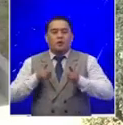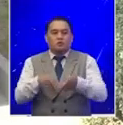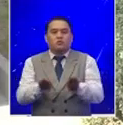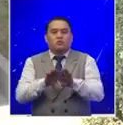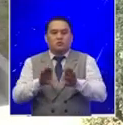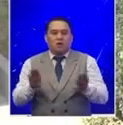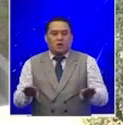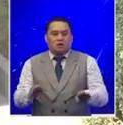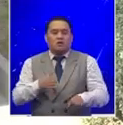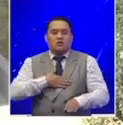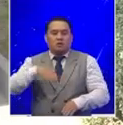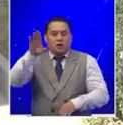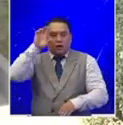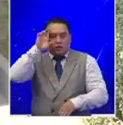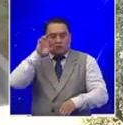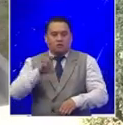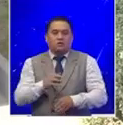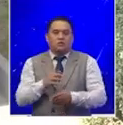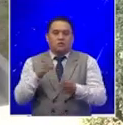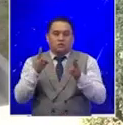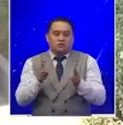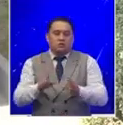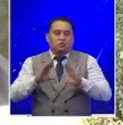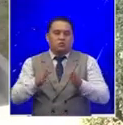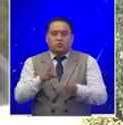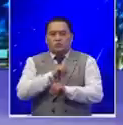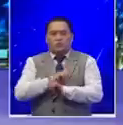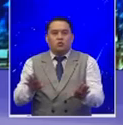так же. Пусть в нашей стране будет поменьше чрезвычайных ситуаций.